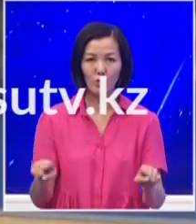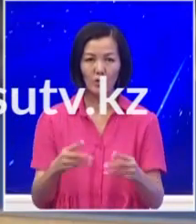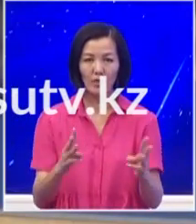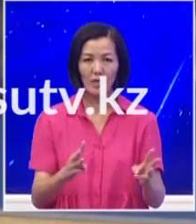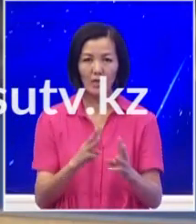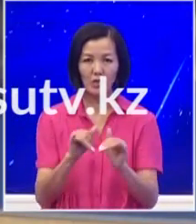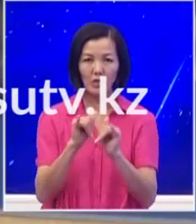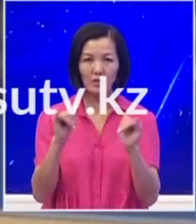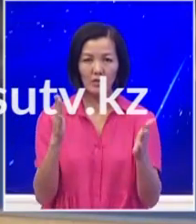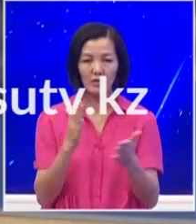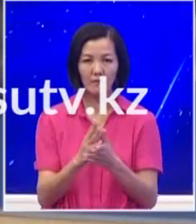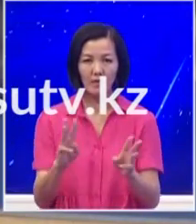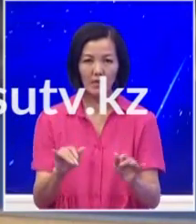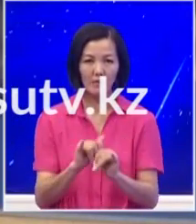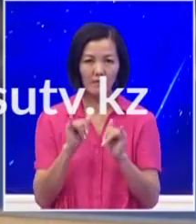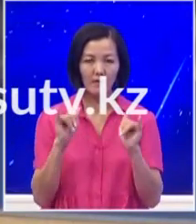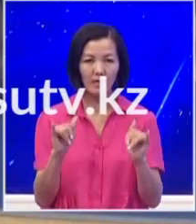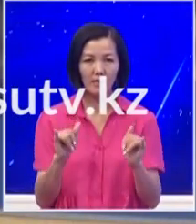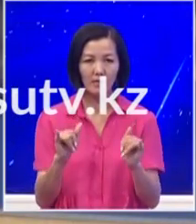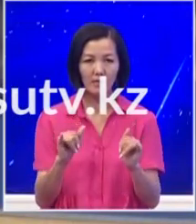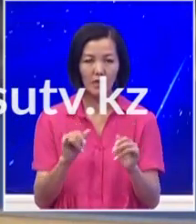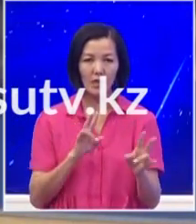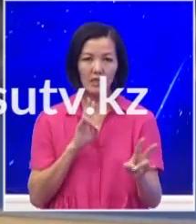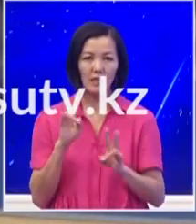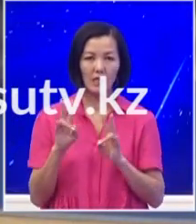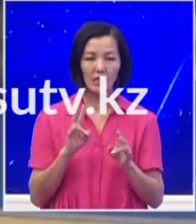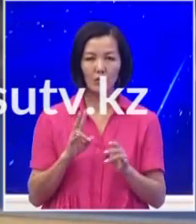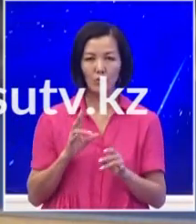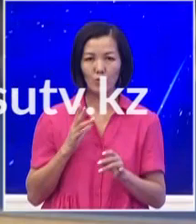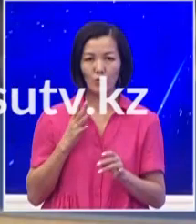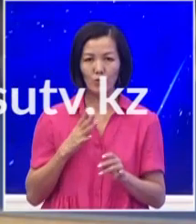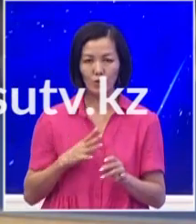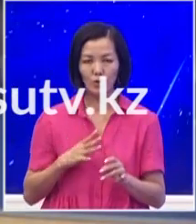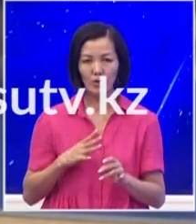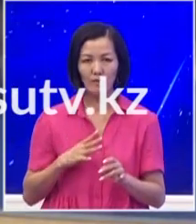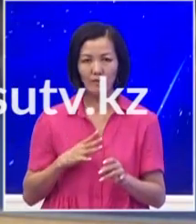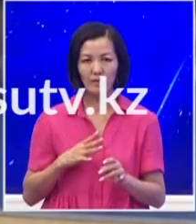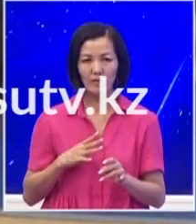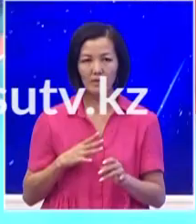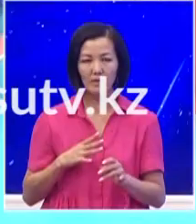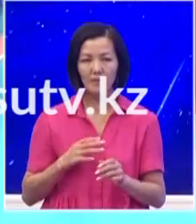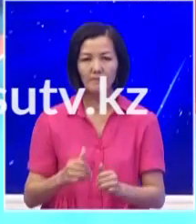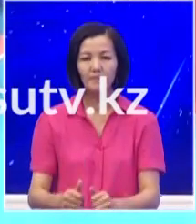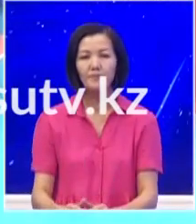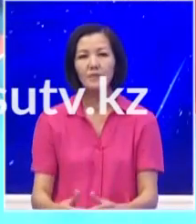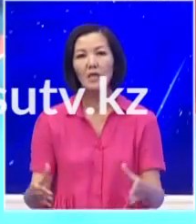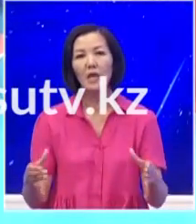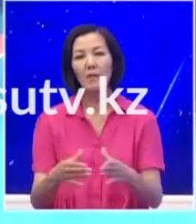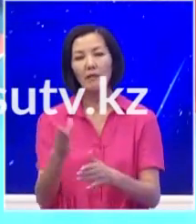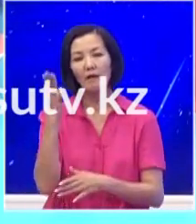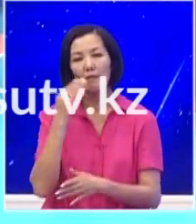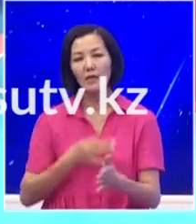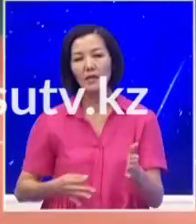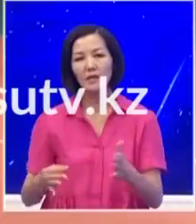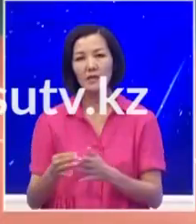служащих, развитие такой компетенции, как стрессоустойчивость, ну и вообще в целом придание корпоративного духа. Команда Алматинской области